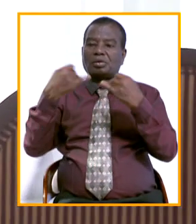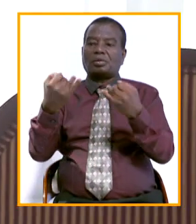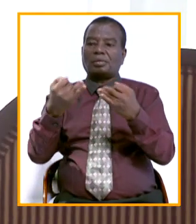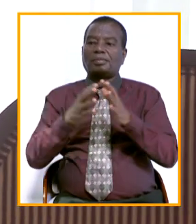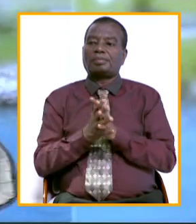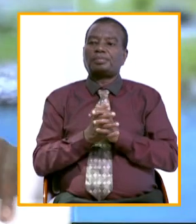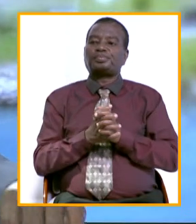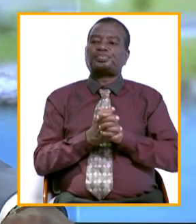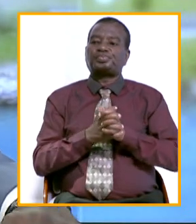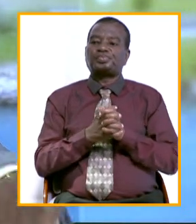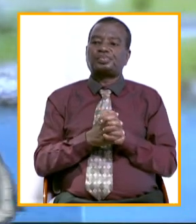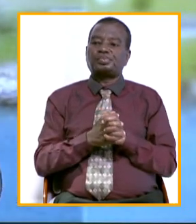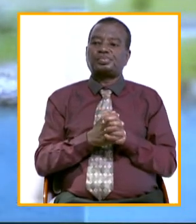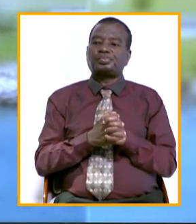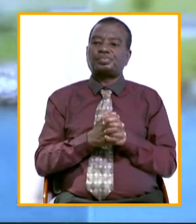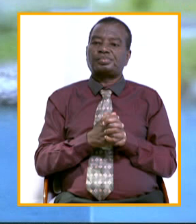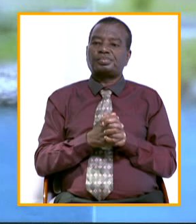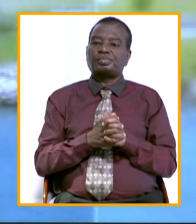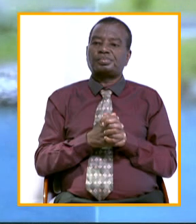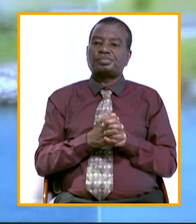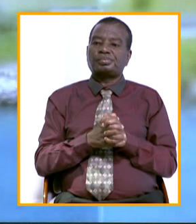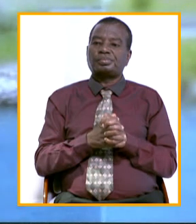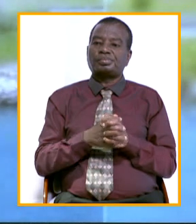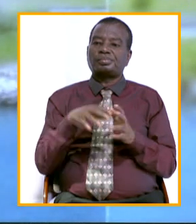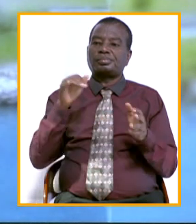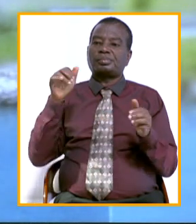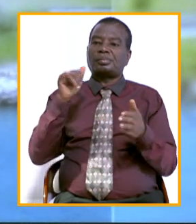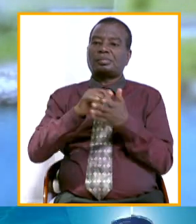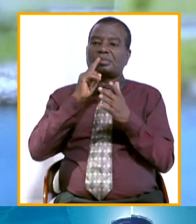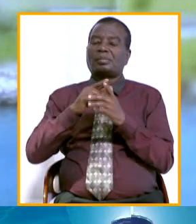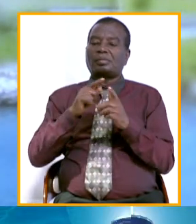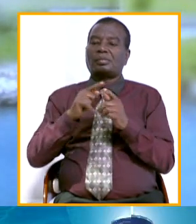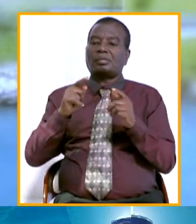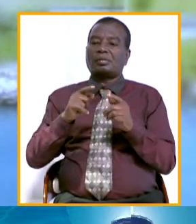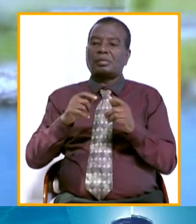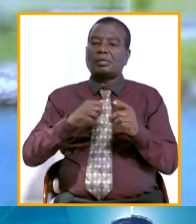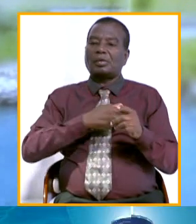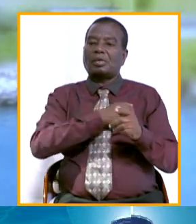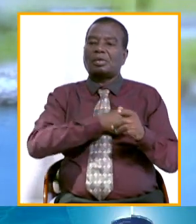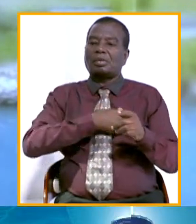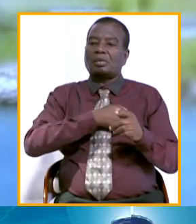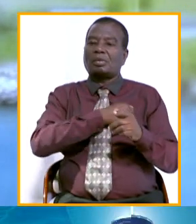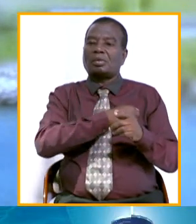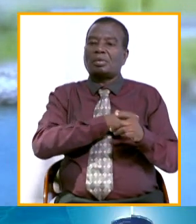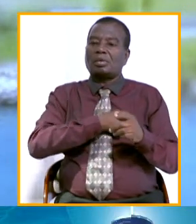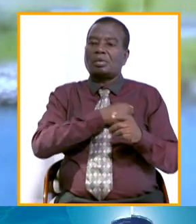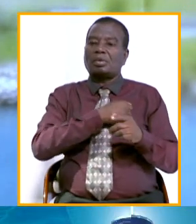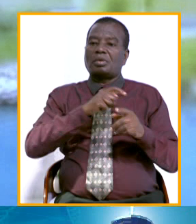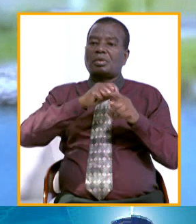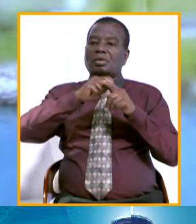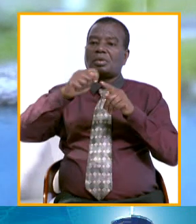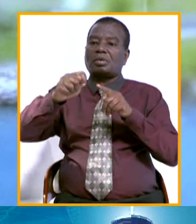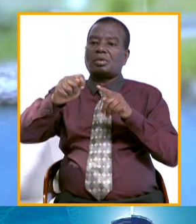de journal. Et puis, c'est avec une vive émotion, donc,